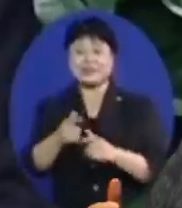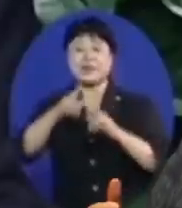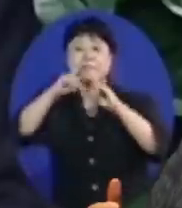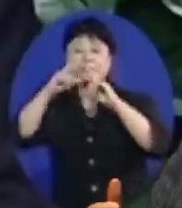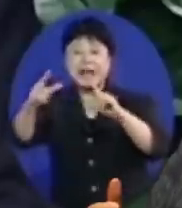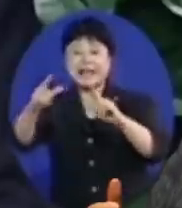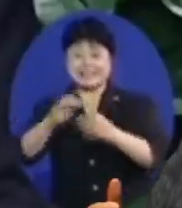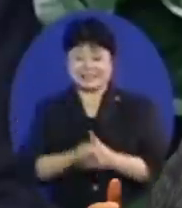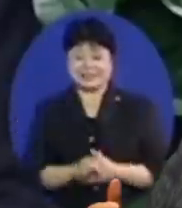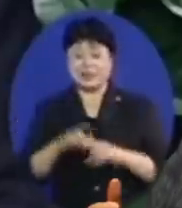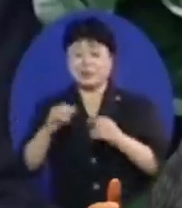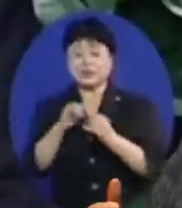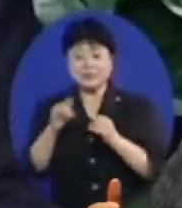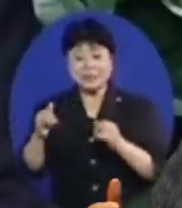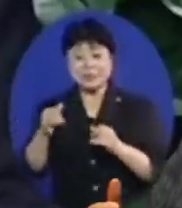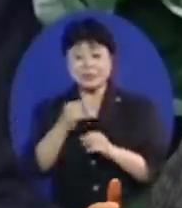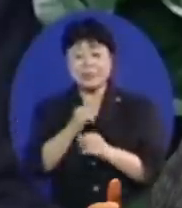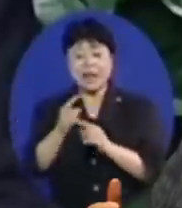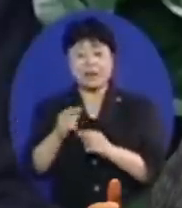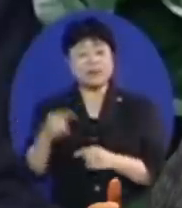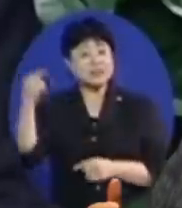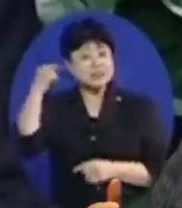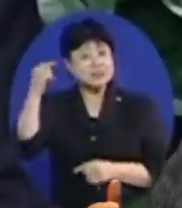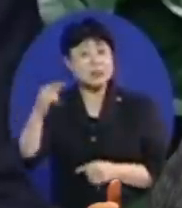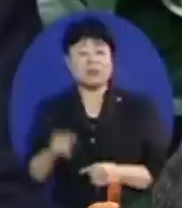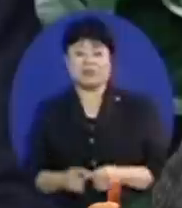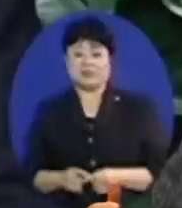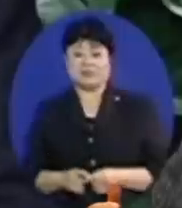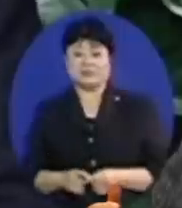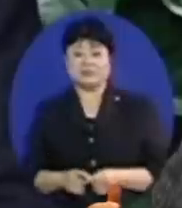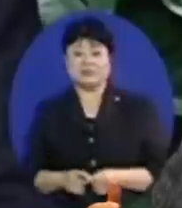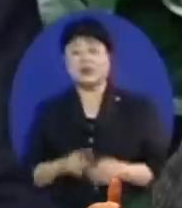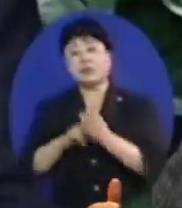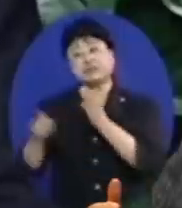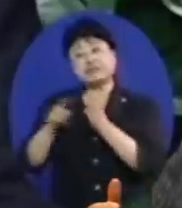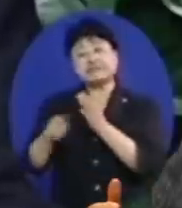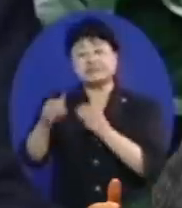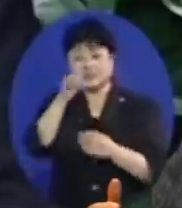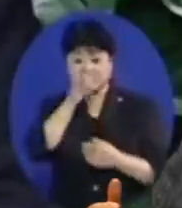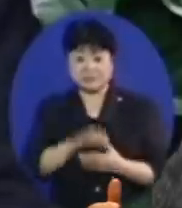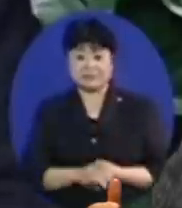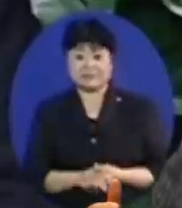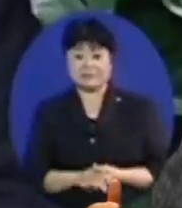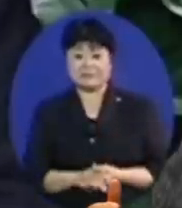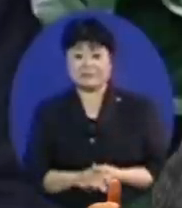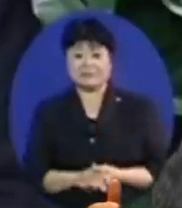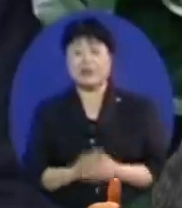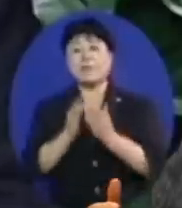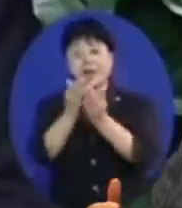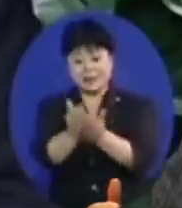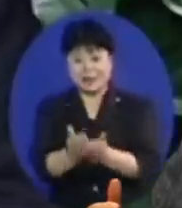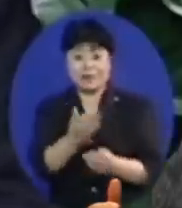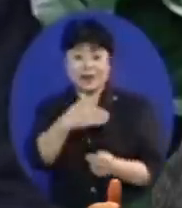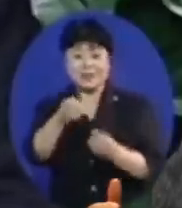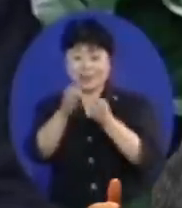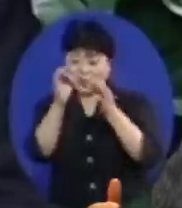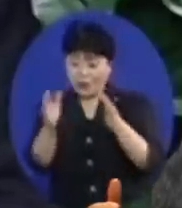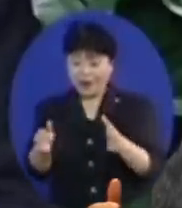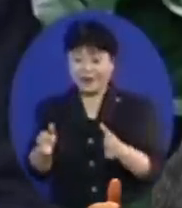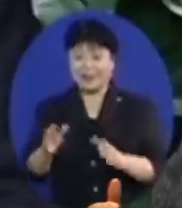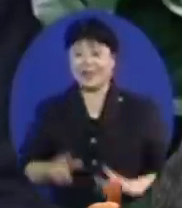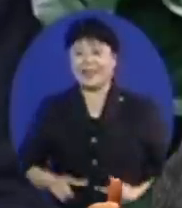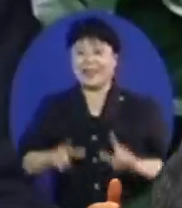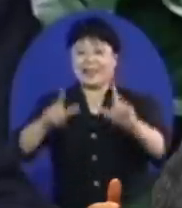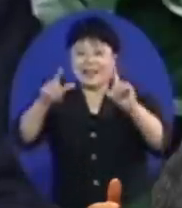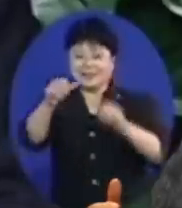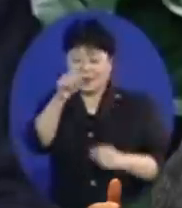말씀을 보통 사람의 하는 말로 그냥 듣고 귀로 넘겨버리고 마는 것입니다. 그리고 배를 타고 가는 동안에 날씨가